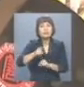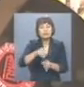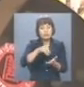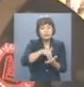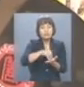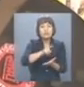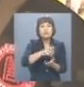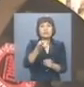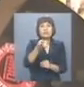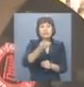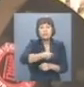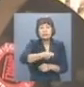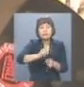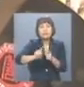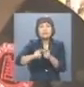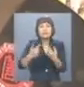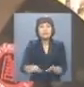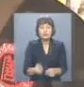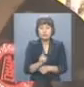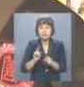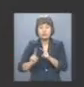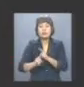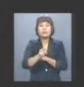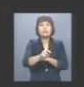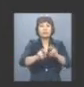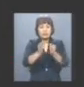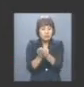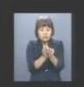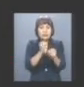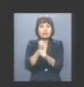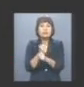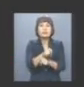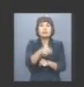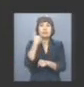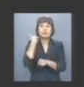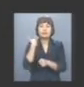ไม่ต้องเอาข้าวอาหารสดเข้าไปแล้วเพราะว่าเขามีโรงครัวอยู่